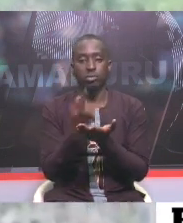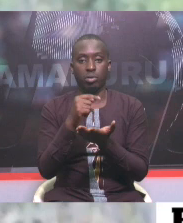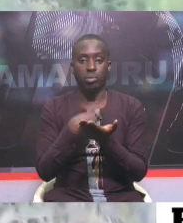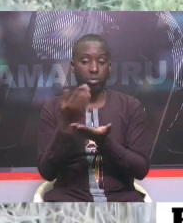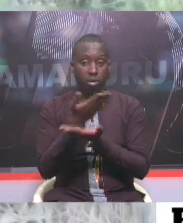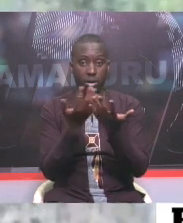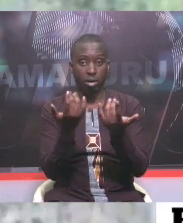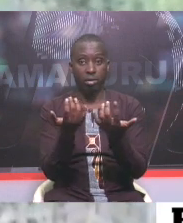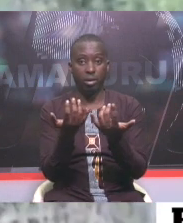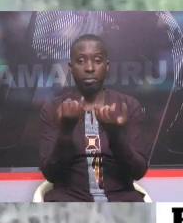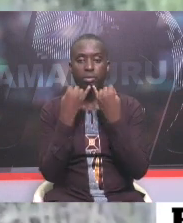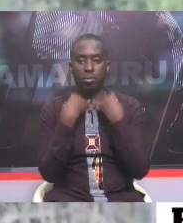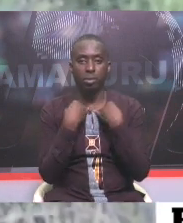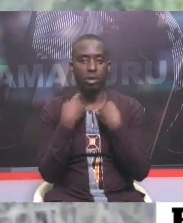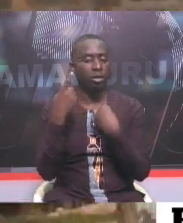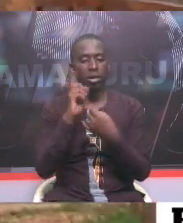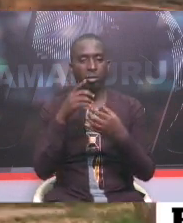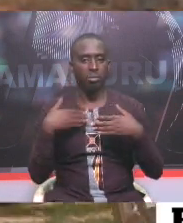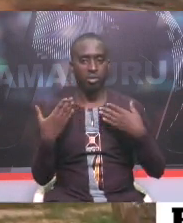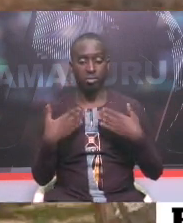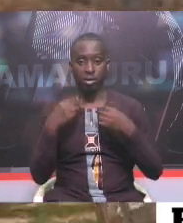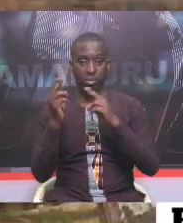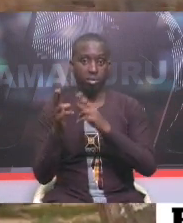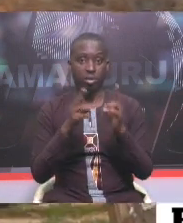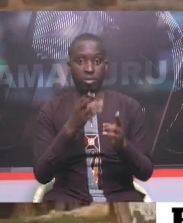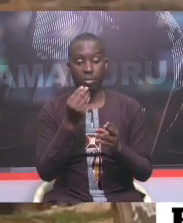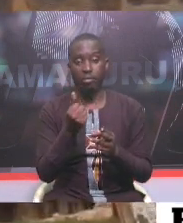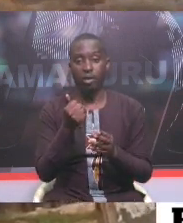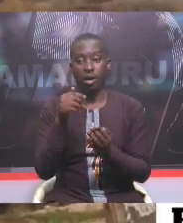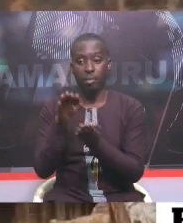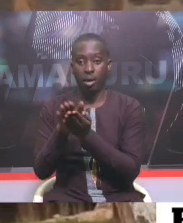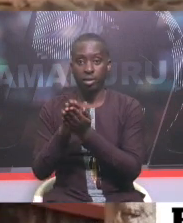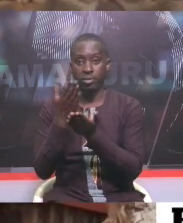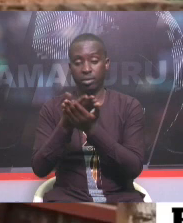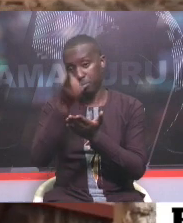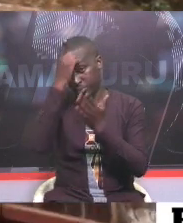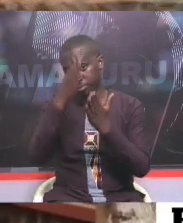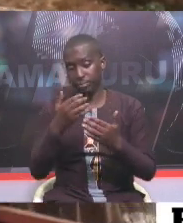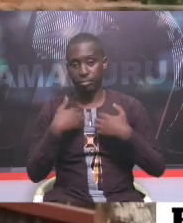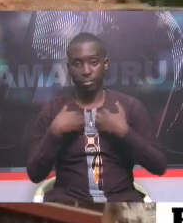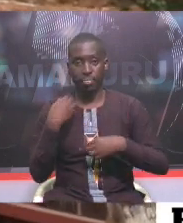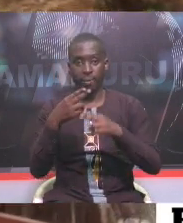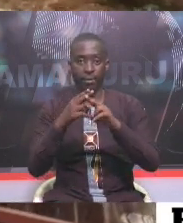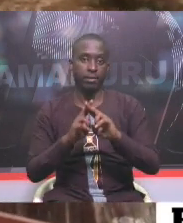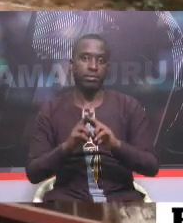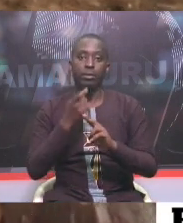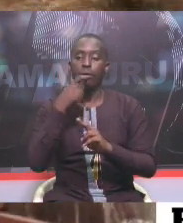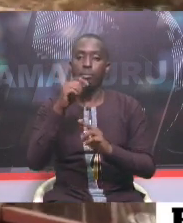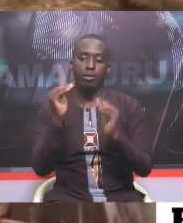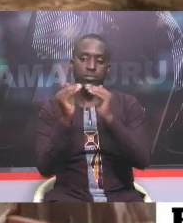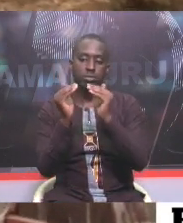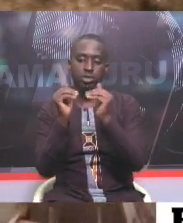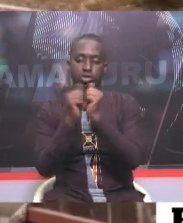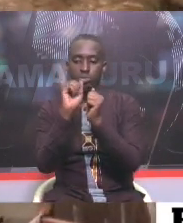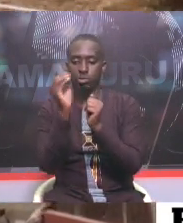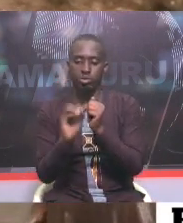tuganiye n'abakiriya batubwira ko bibabangamiye. Ubusanzwe ikosi y'ibigo by'imari bisaba umuturage wifuza inguzanyo ibigomba kungana